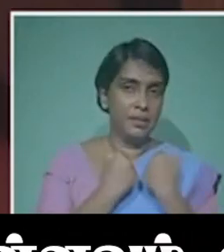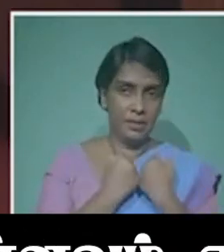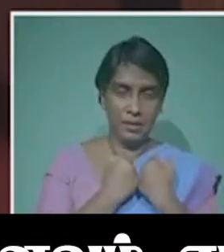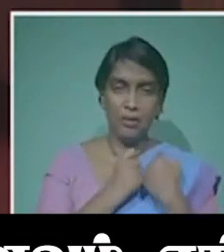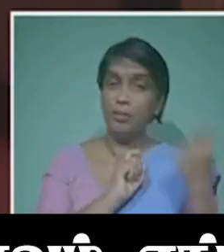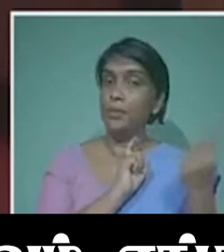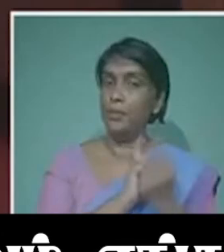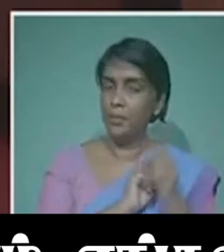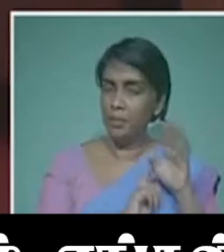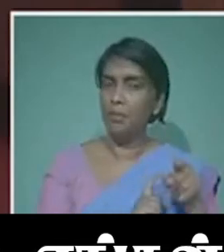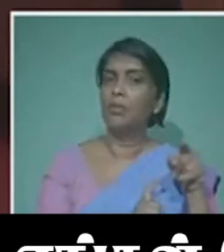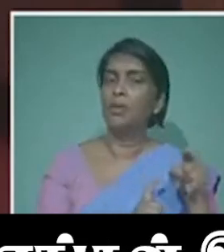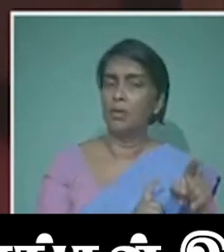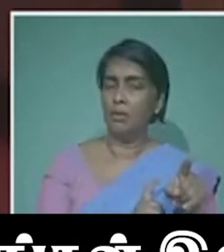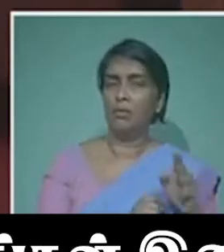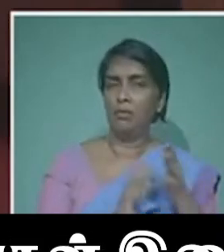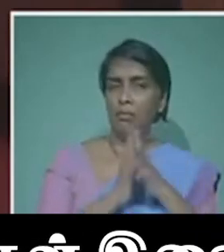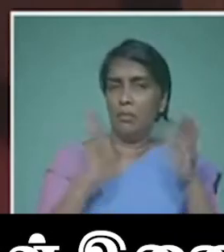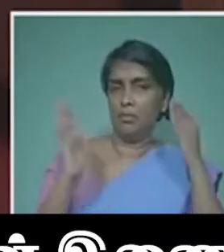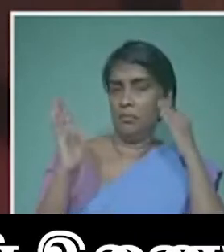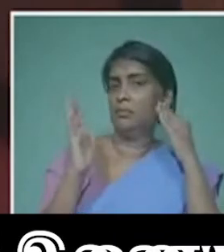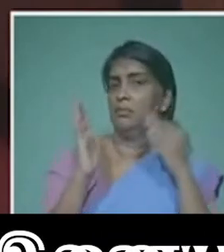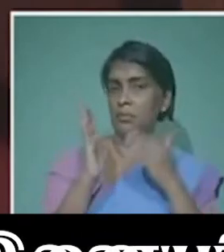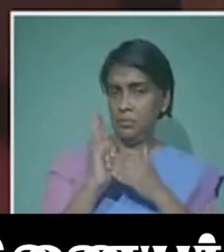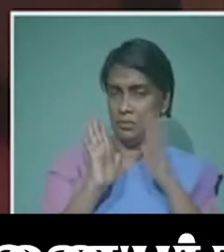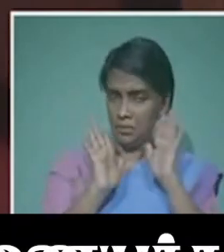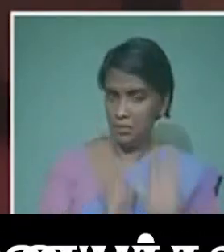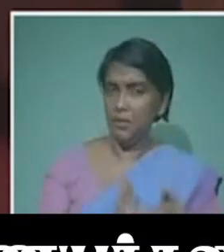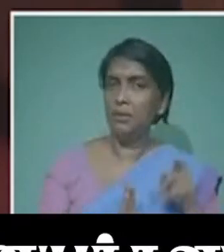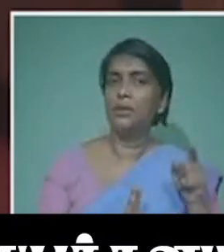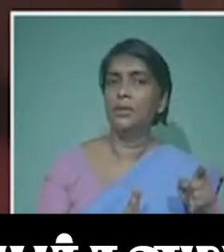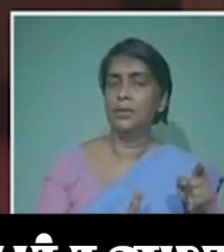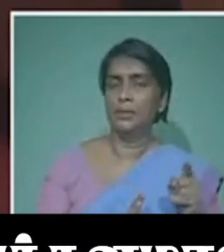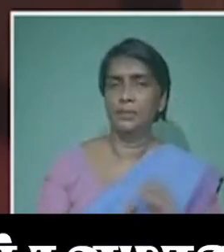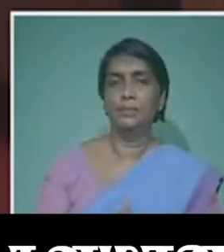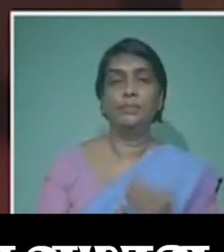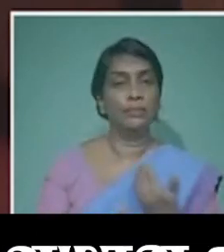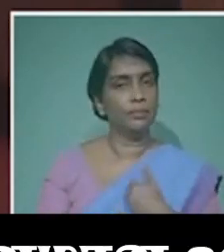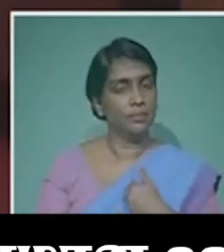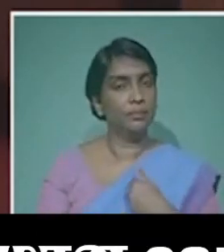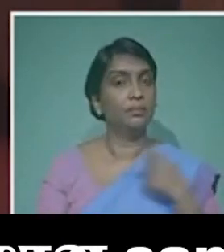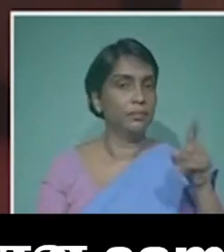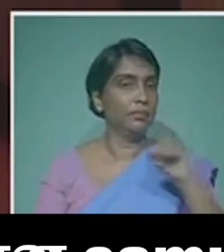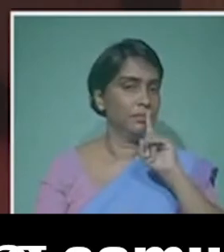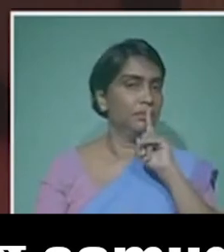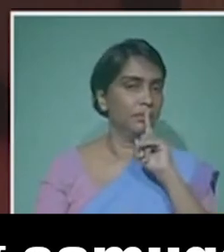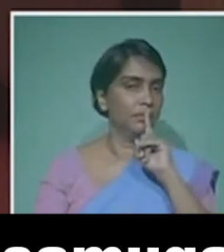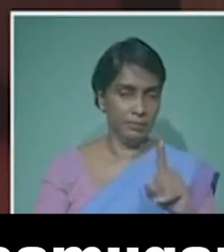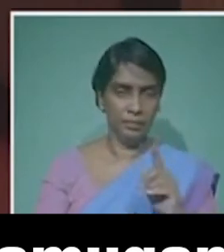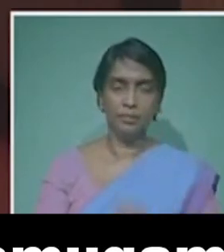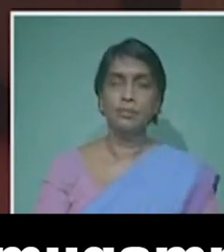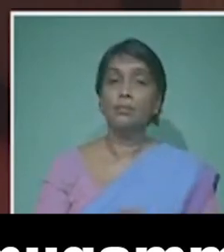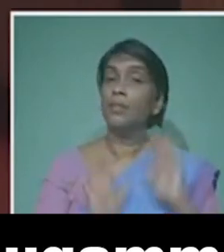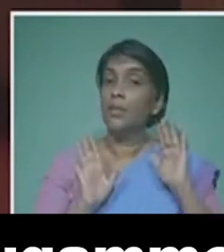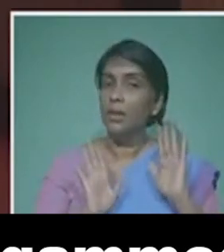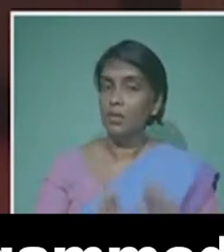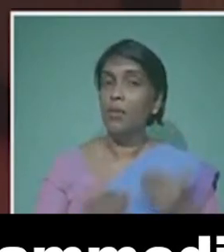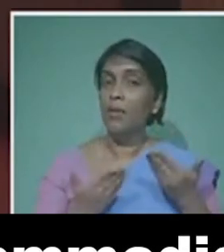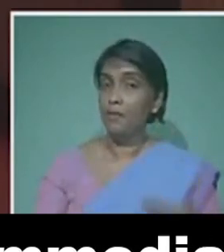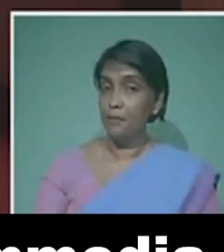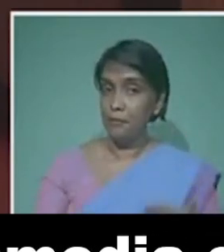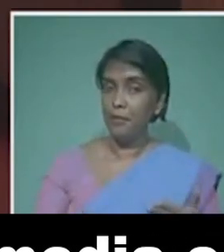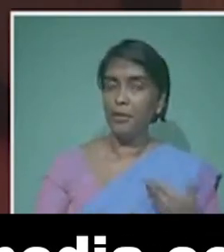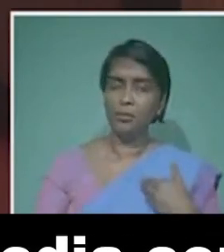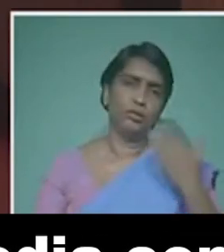கிழக்கில் 4 மக்களுக்கு ஒருவர் என்ற அடிப்படையில் ராணுவத்தினர் குவிக்கப்பட்டுள்ளதாக ஐநா கூறுகின்றது. ஏன் இப்படி இந்த அரசு செய்கிறது? ராணுவத்திற்கு நிதியை கொட்டி